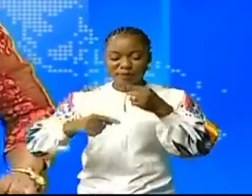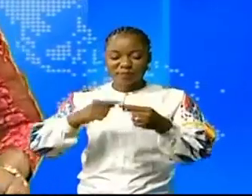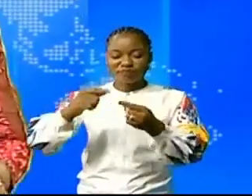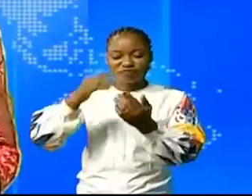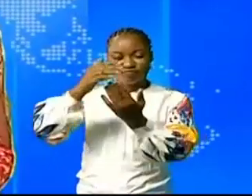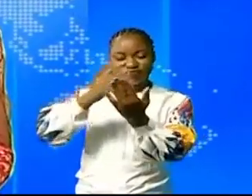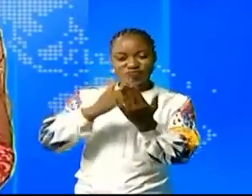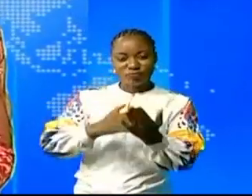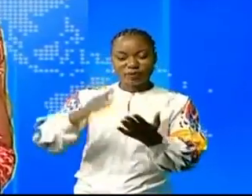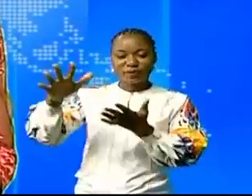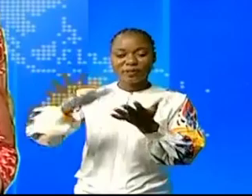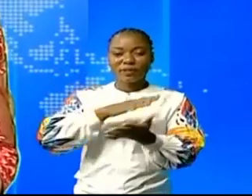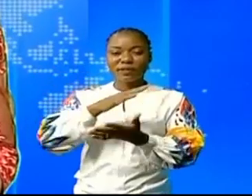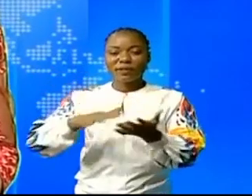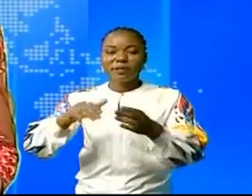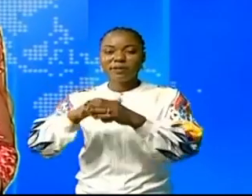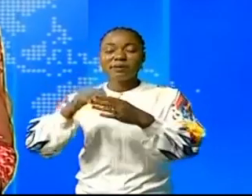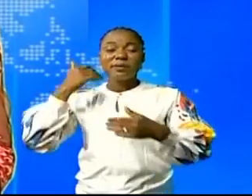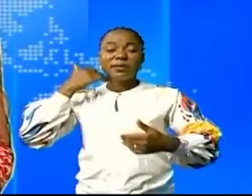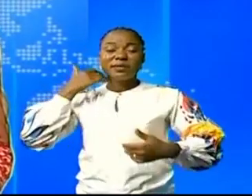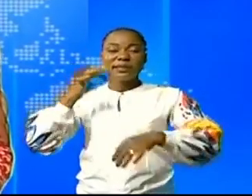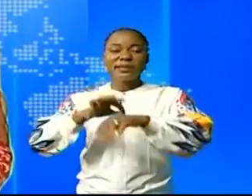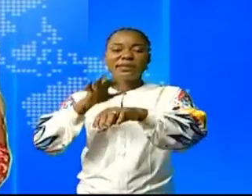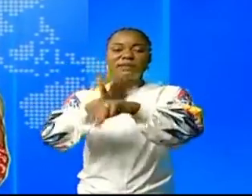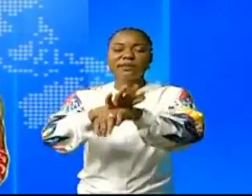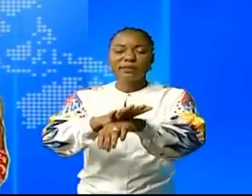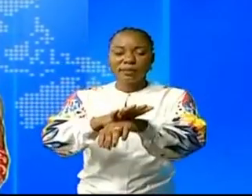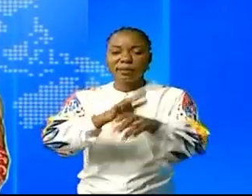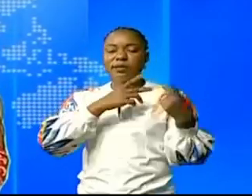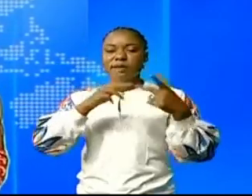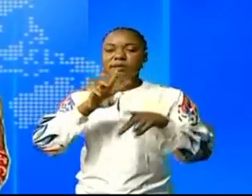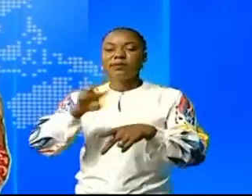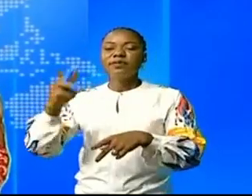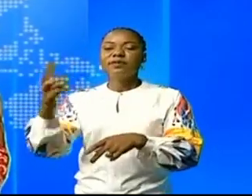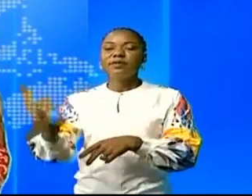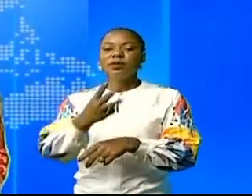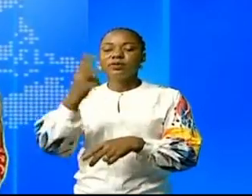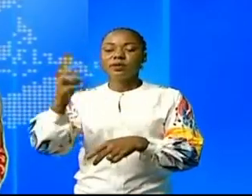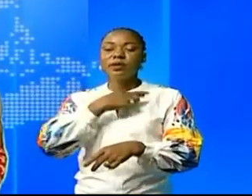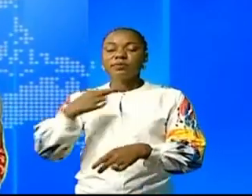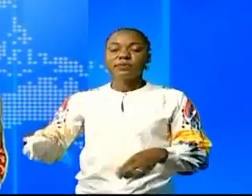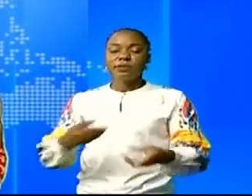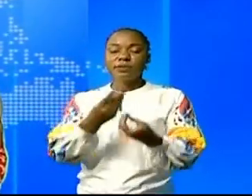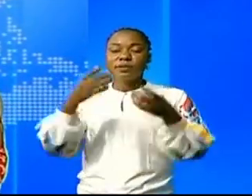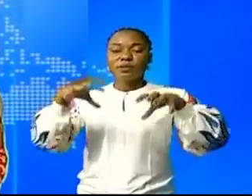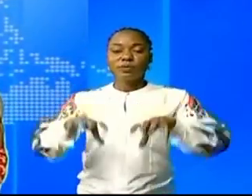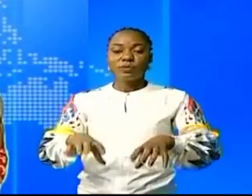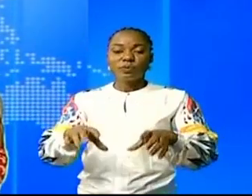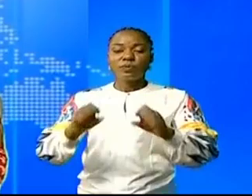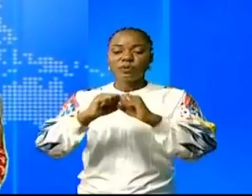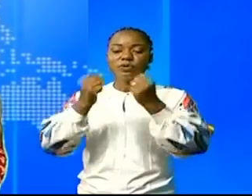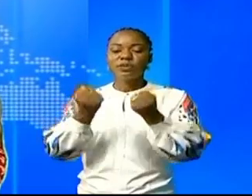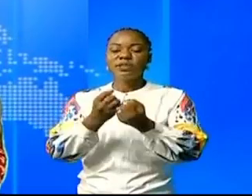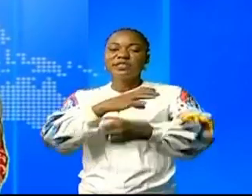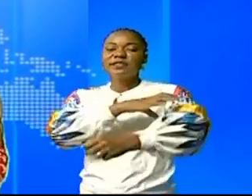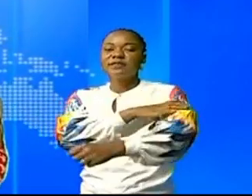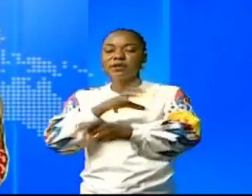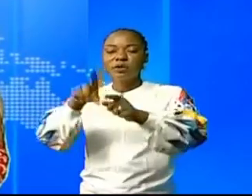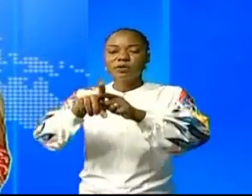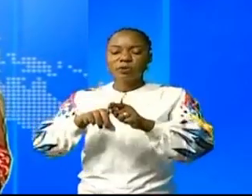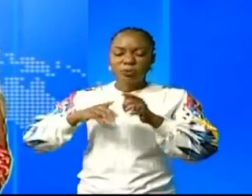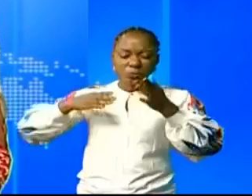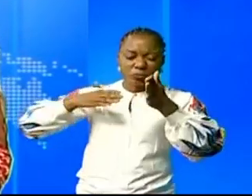sommaire. Éradication du paludisme d'ici 2023 en République démocratique du Congo. La société civile contre